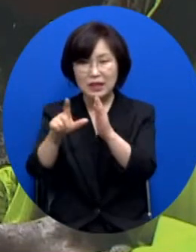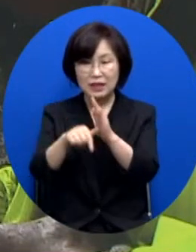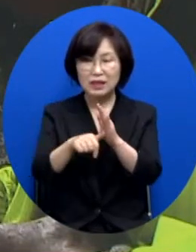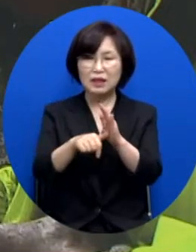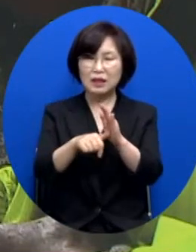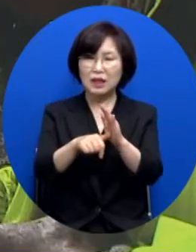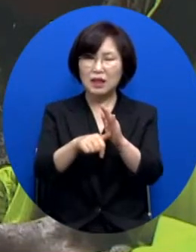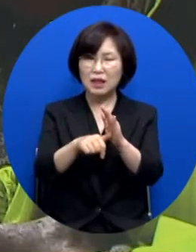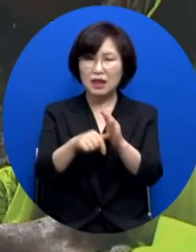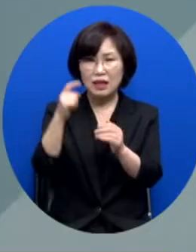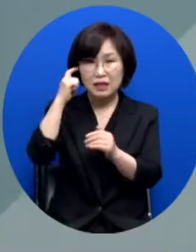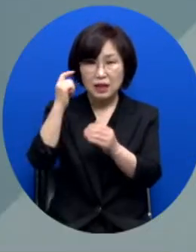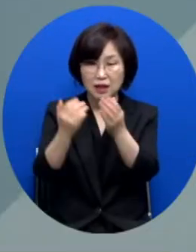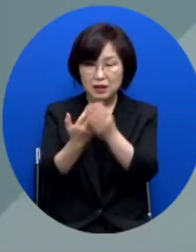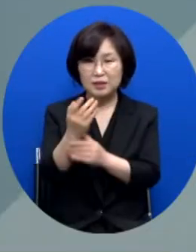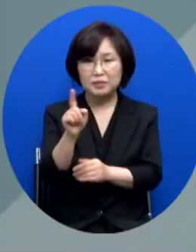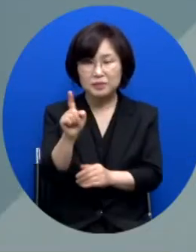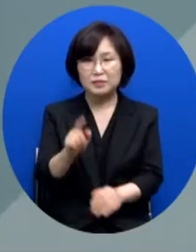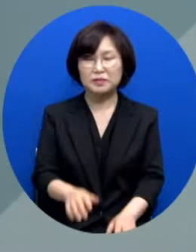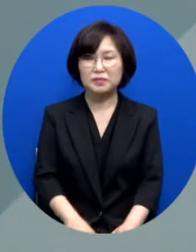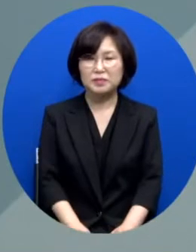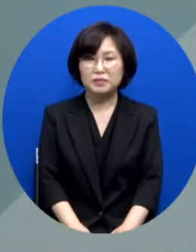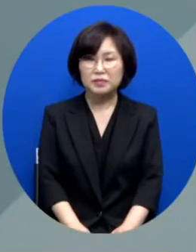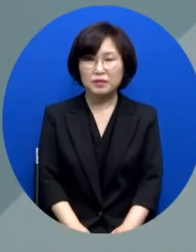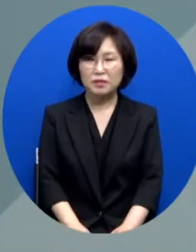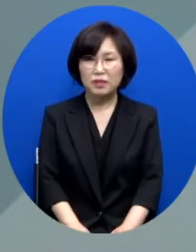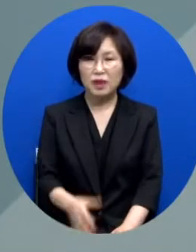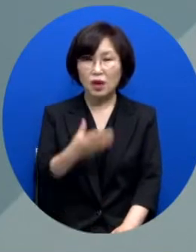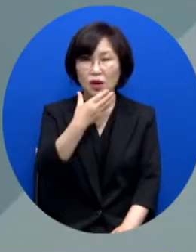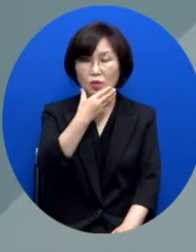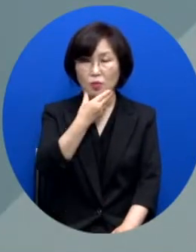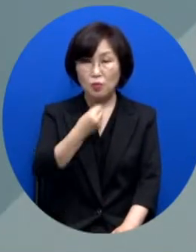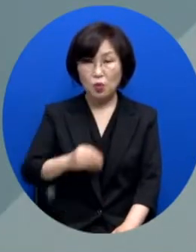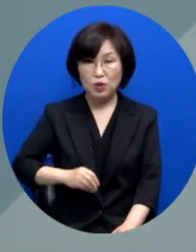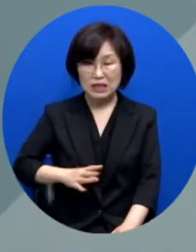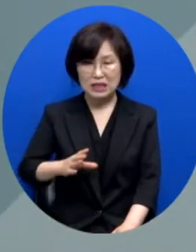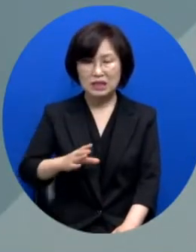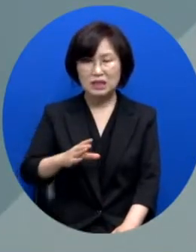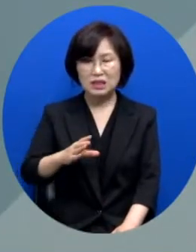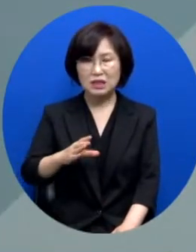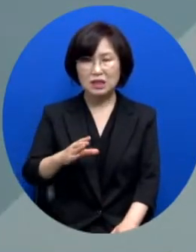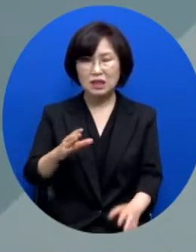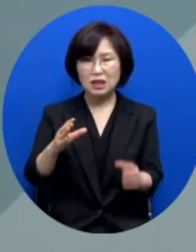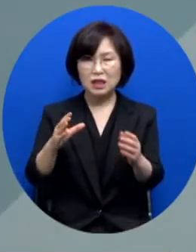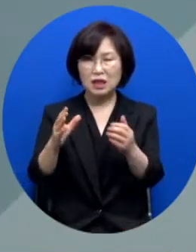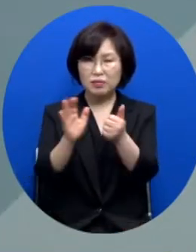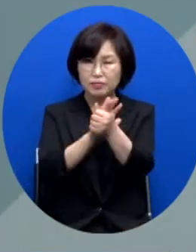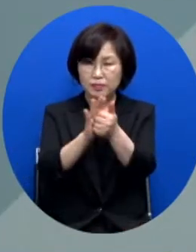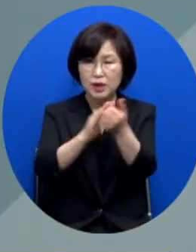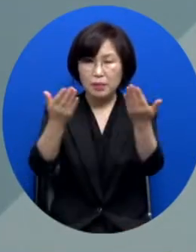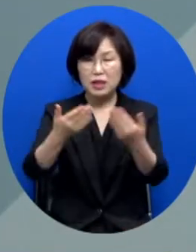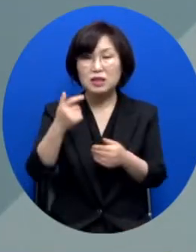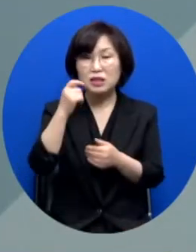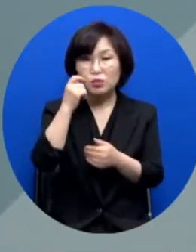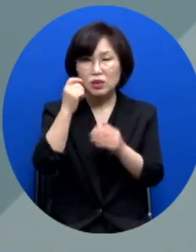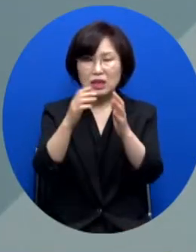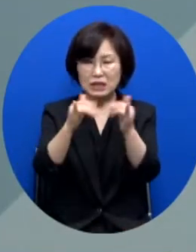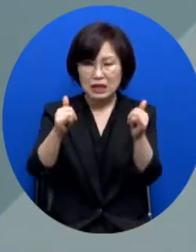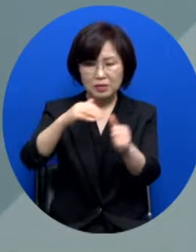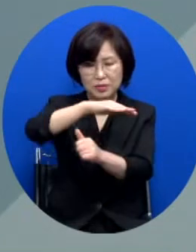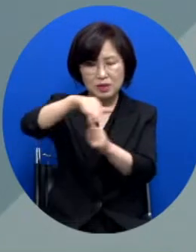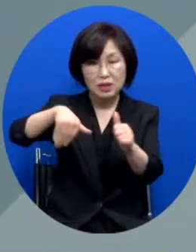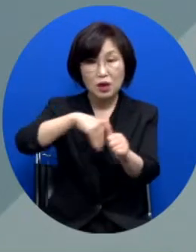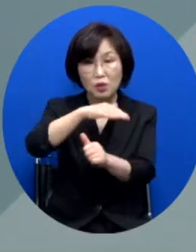소개 부탁드립니다. 예, 물론 이제 복지 사각지대에 처한 분들의 삶의